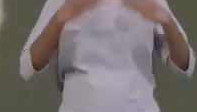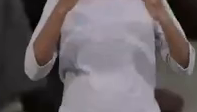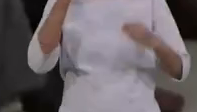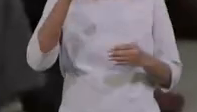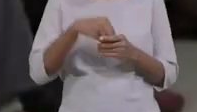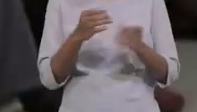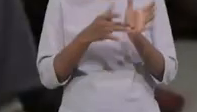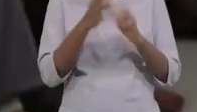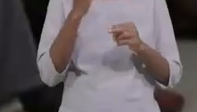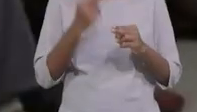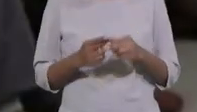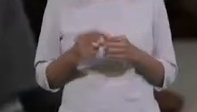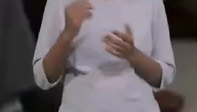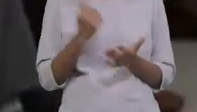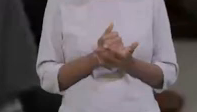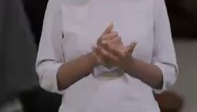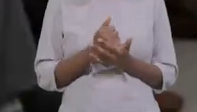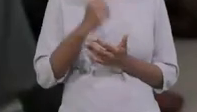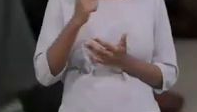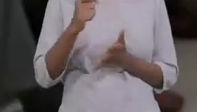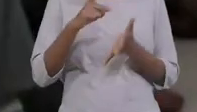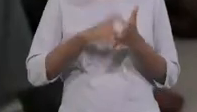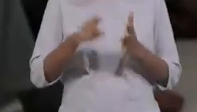t'a donnée au nom de Jésus.